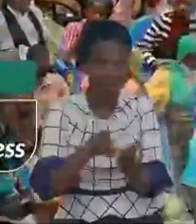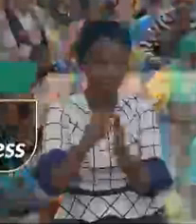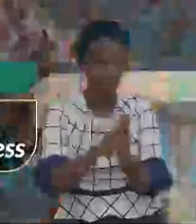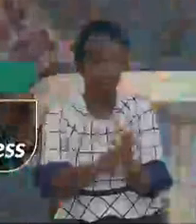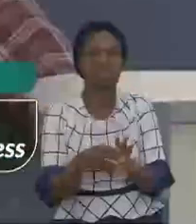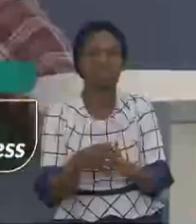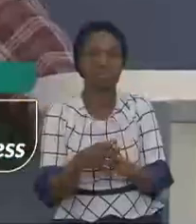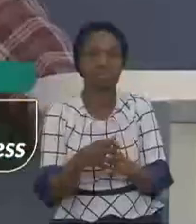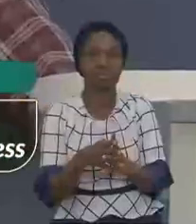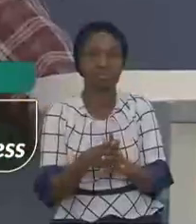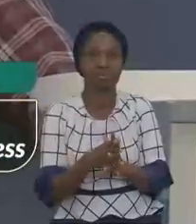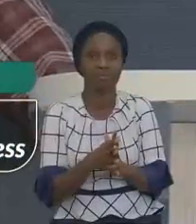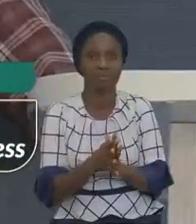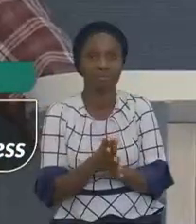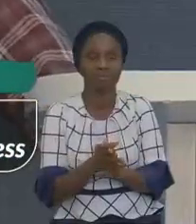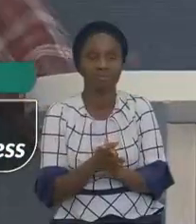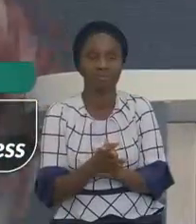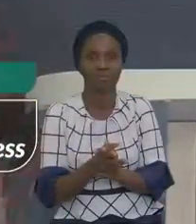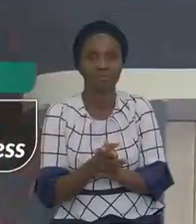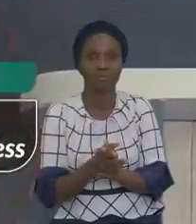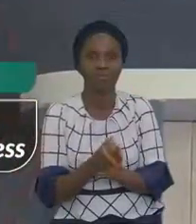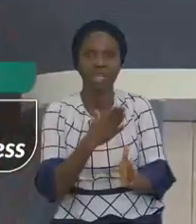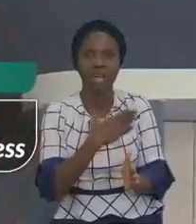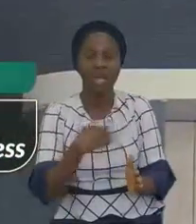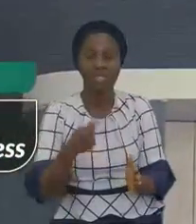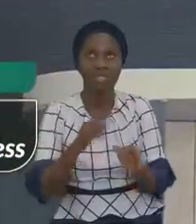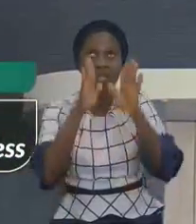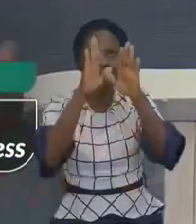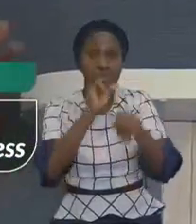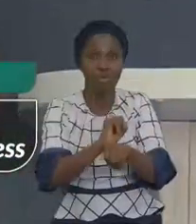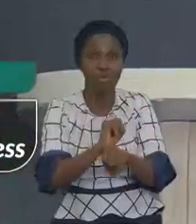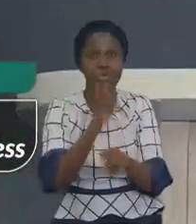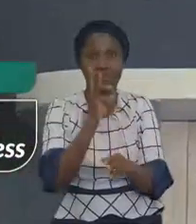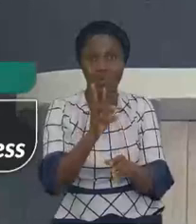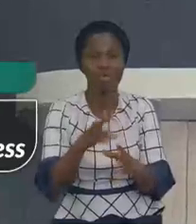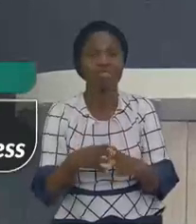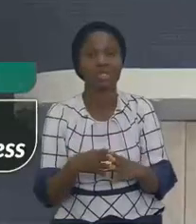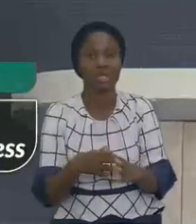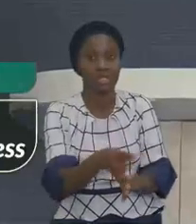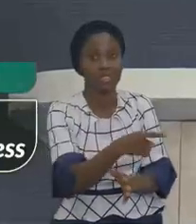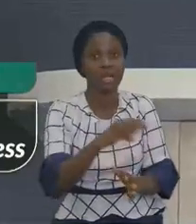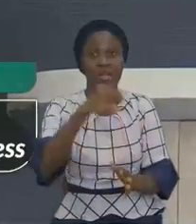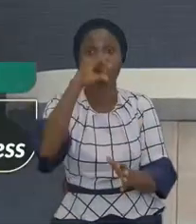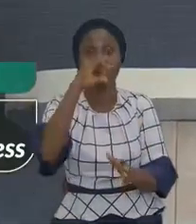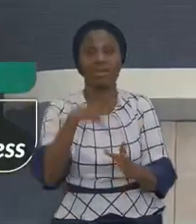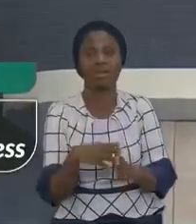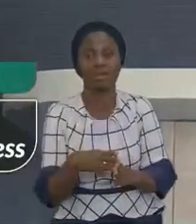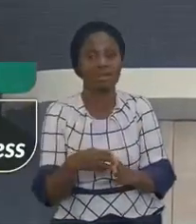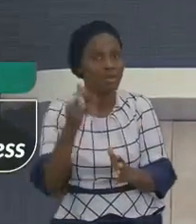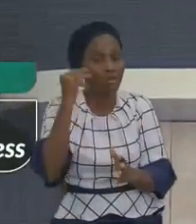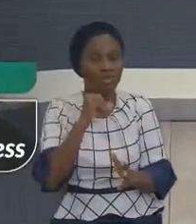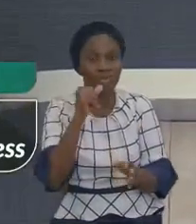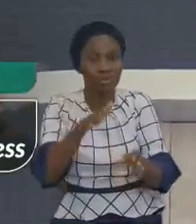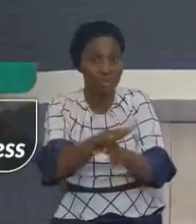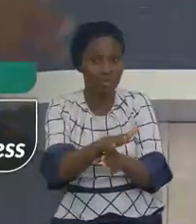Et l'eau de miracle qu'ils ont bu n'était pas suffisante pour les faire monter plus haut.